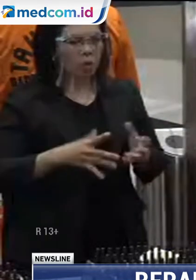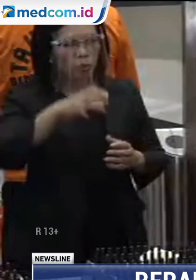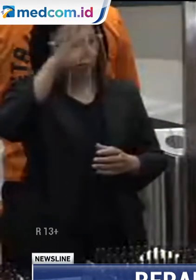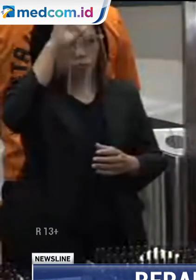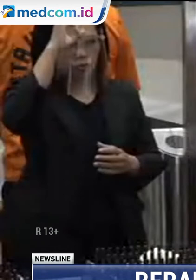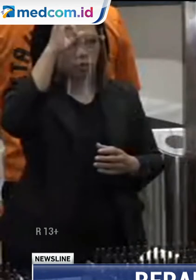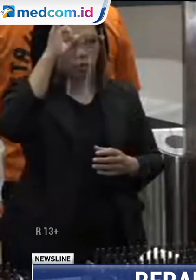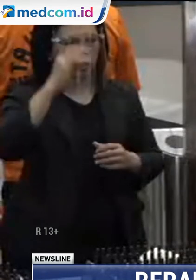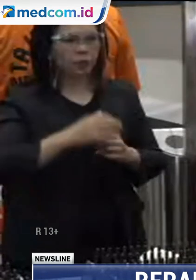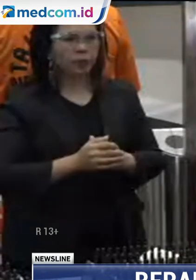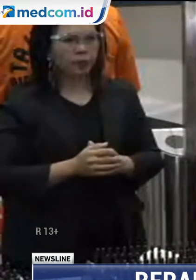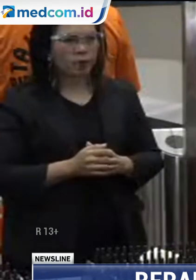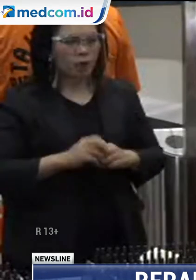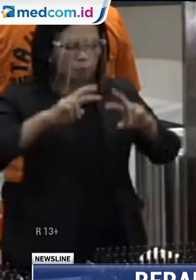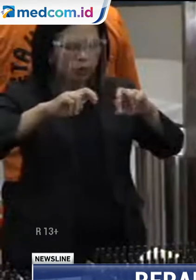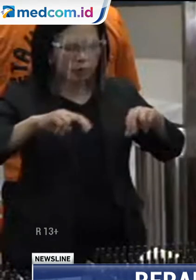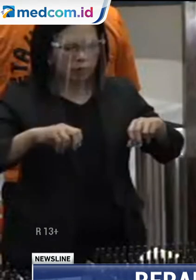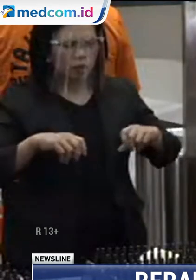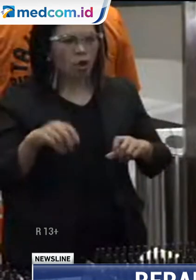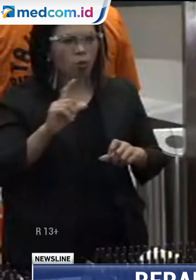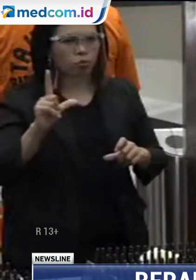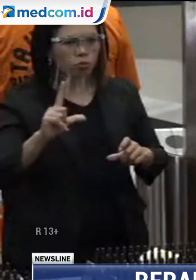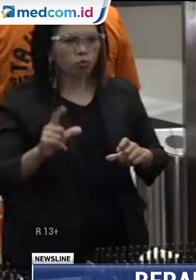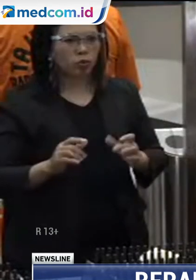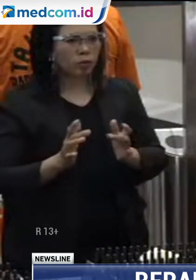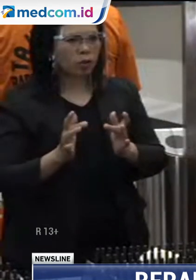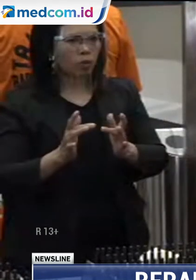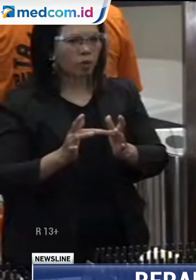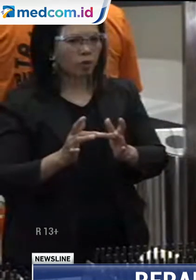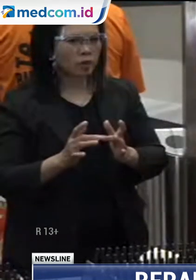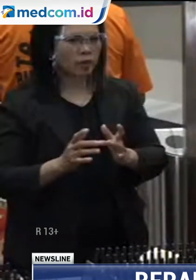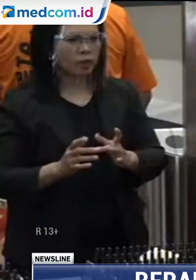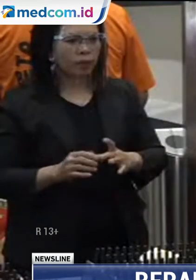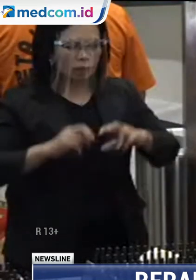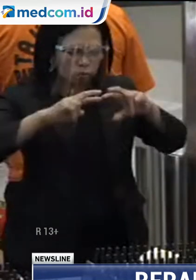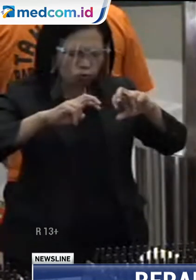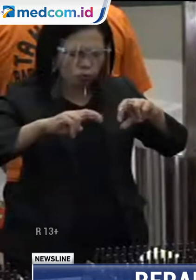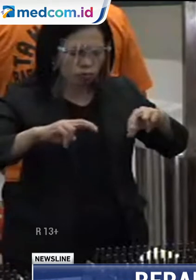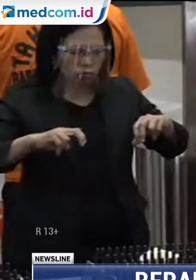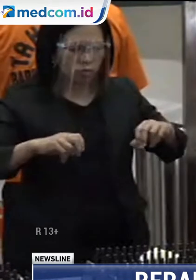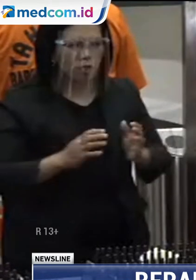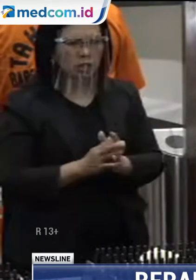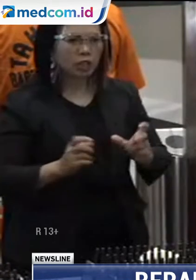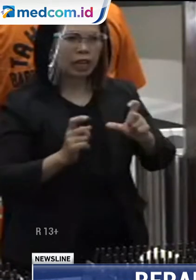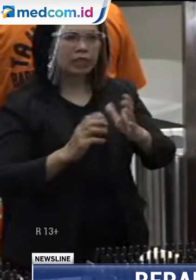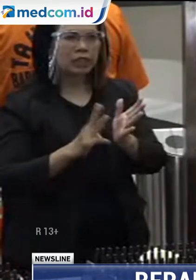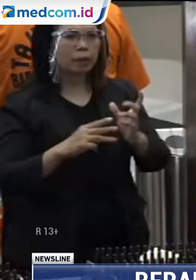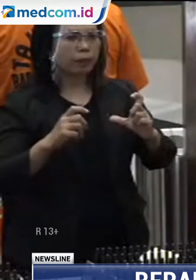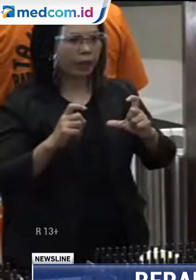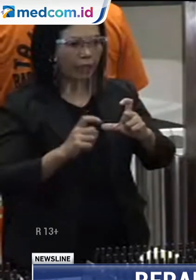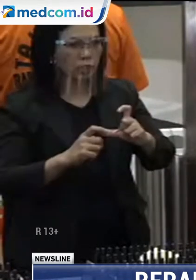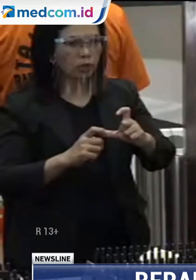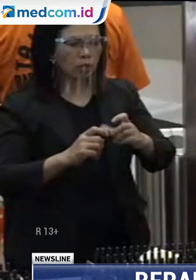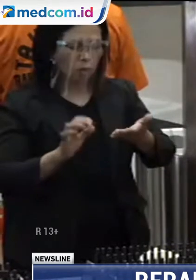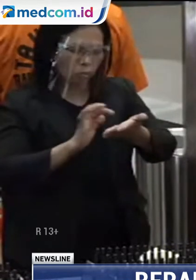memframing pinjol itu secara utuh, mulai dari SMS blasting sampai dengan